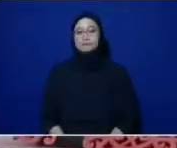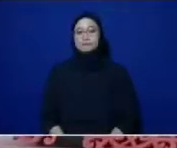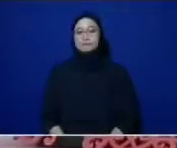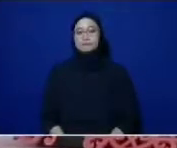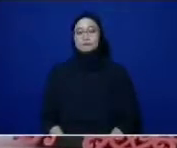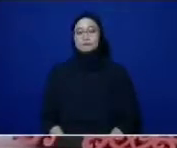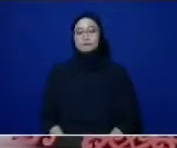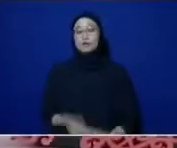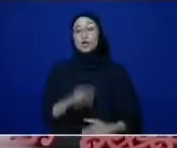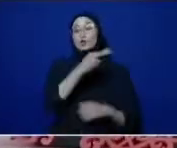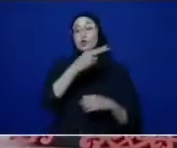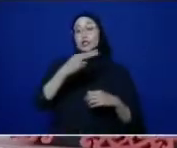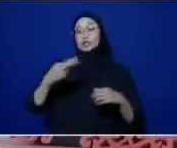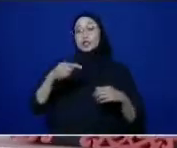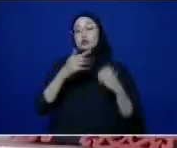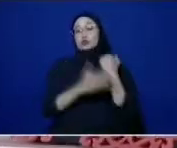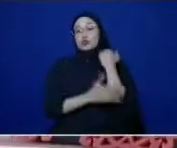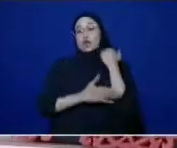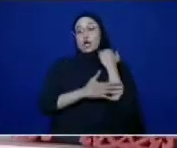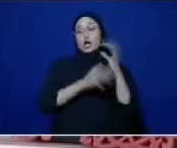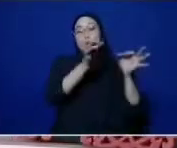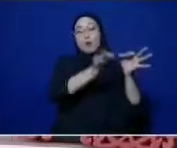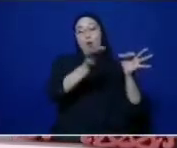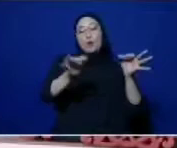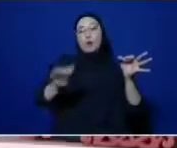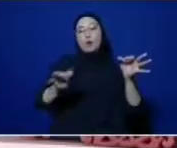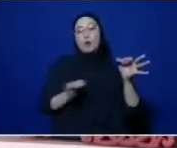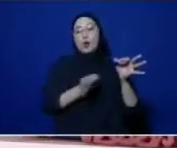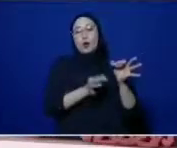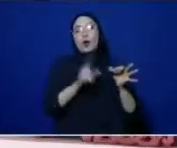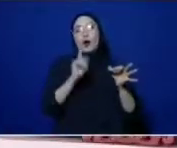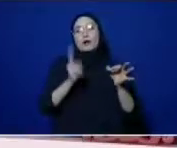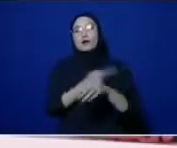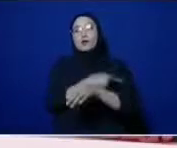Indonesia adalah negara kepulauan dengan potensi ekonomi maritim senilai